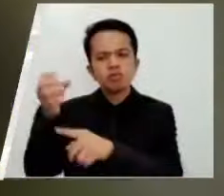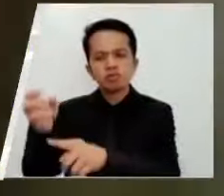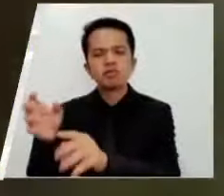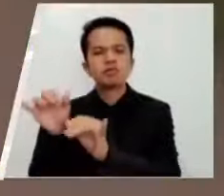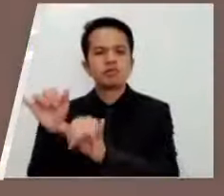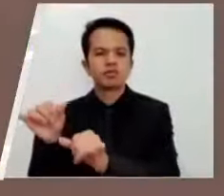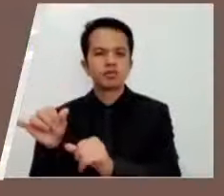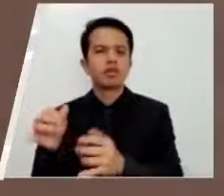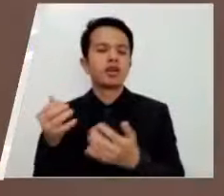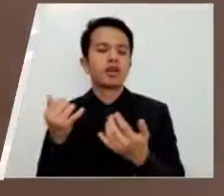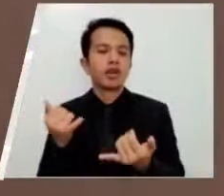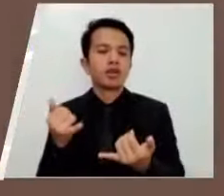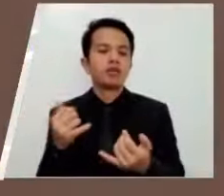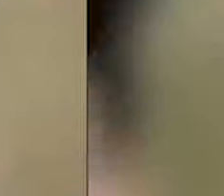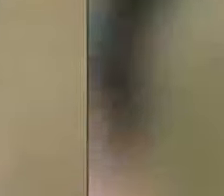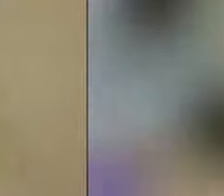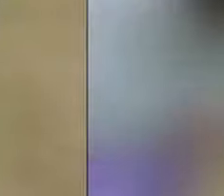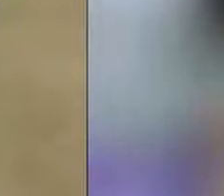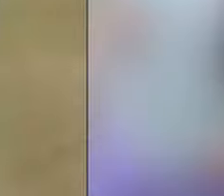patuloy ang imbestigasyon.